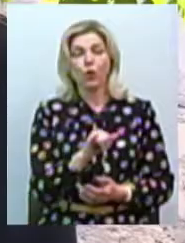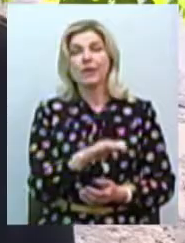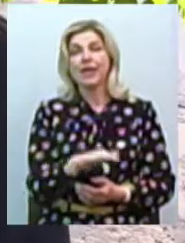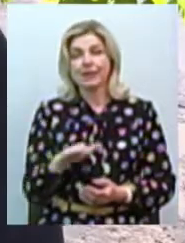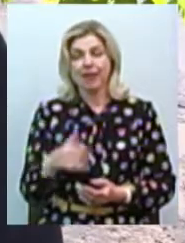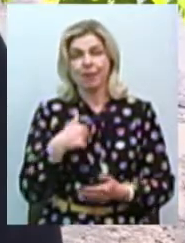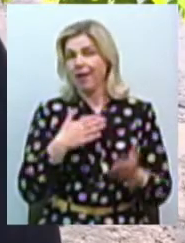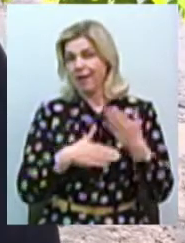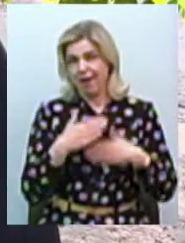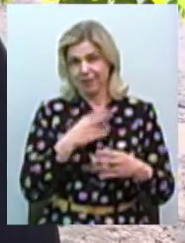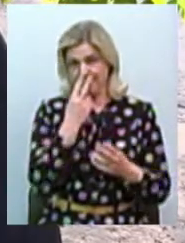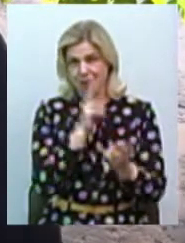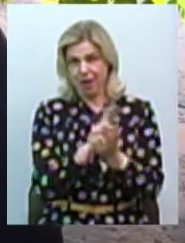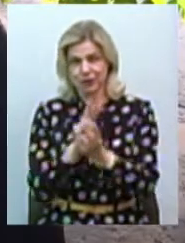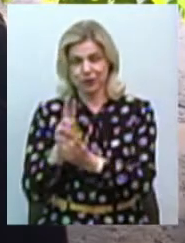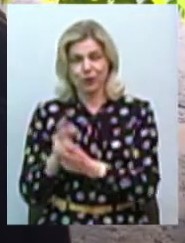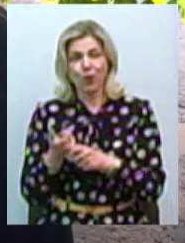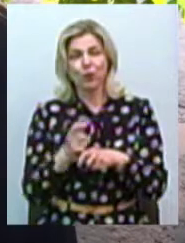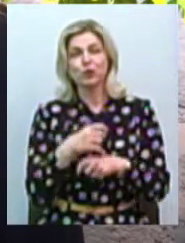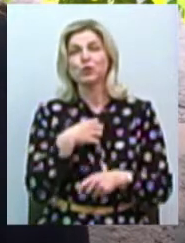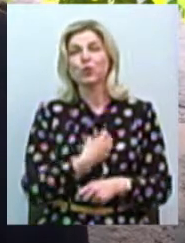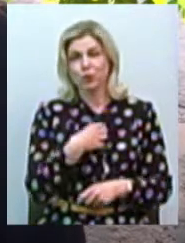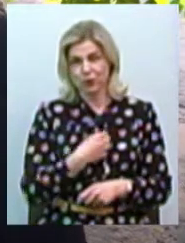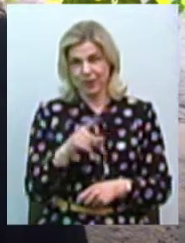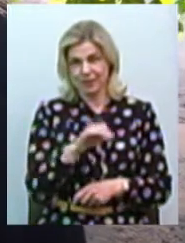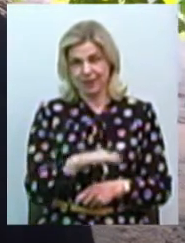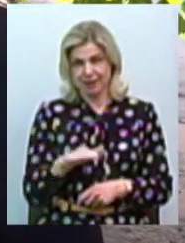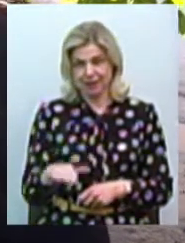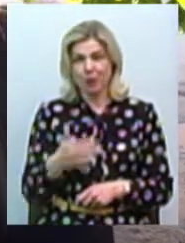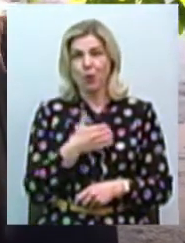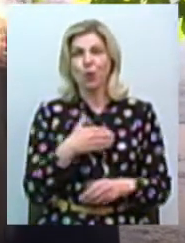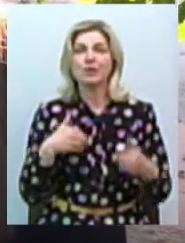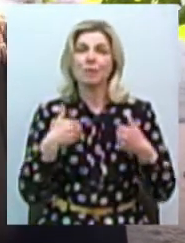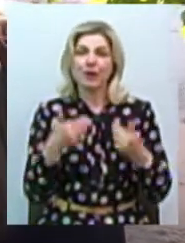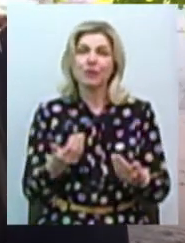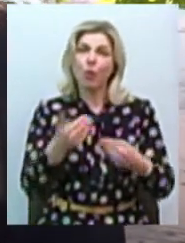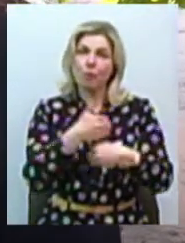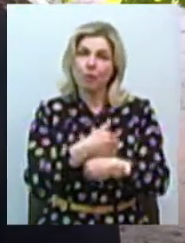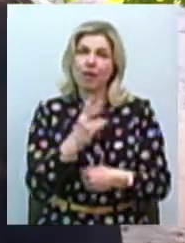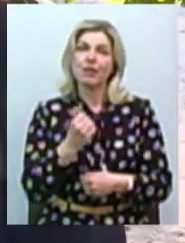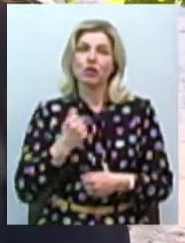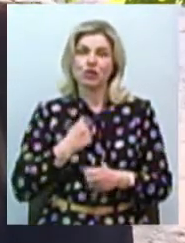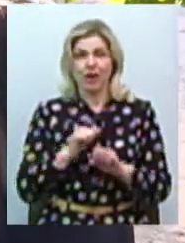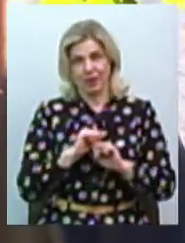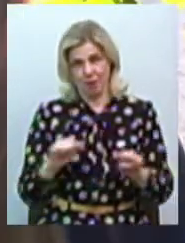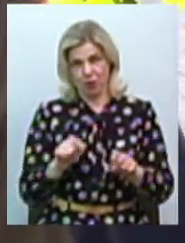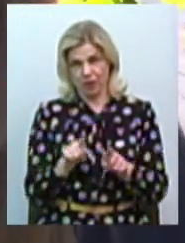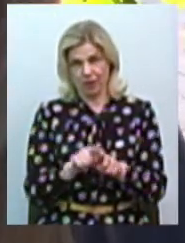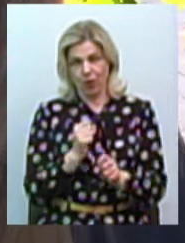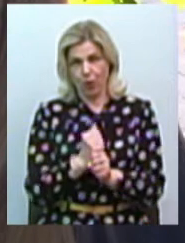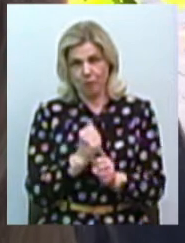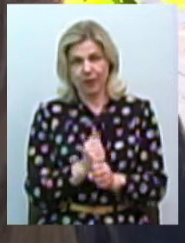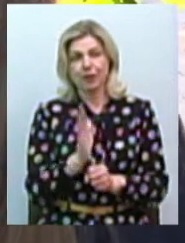ми за ними дуже соскучилися. Всіх хочеться привітати, обійняти, але, на жаль, цього не можна робити. Будемо